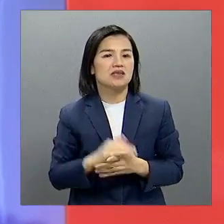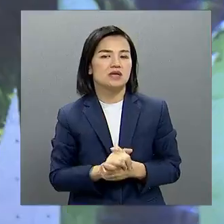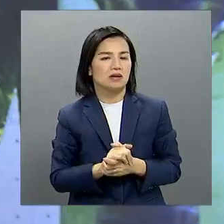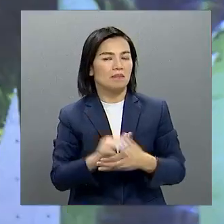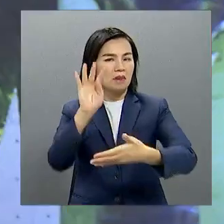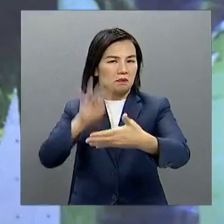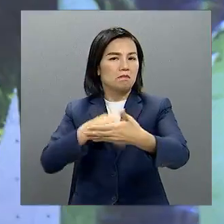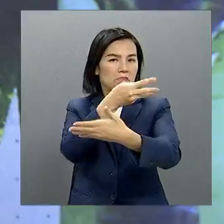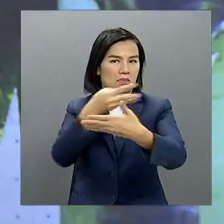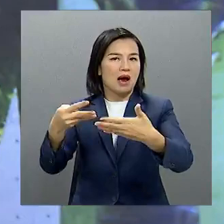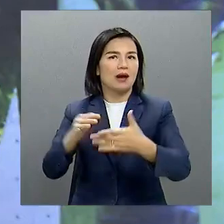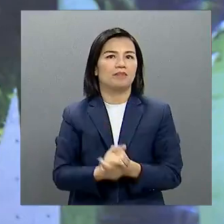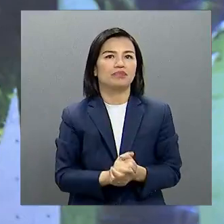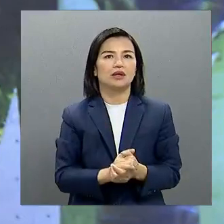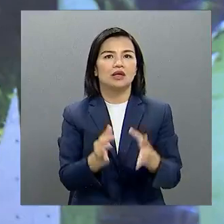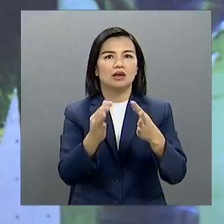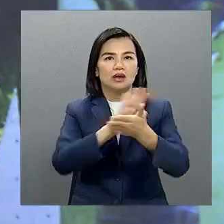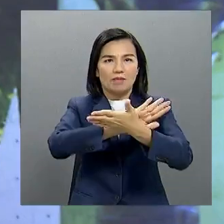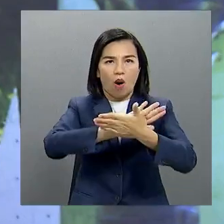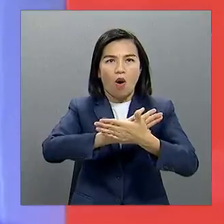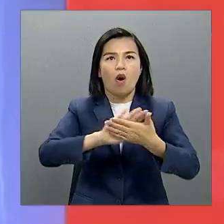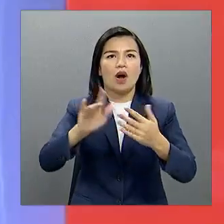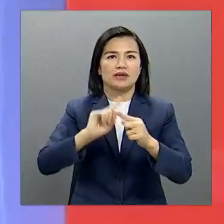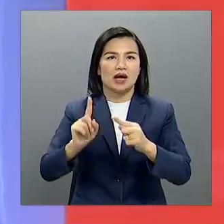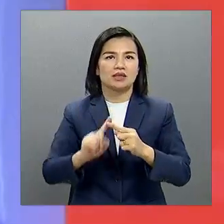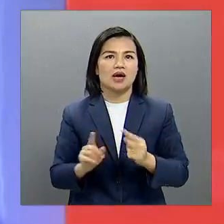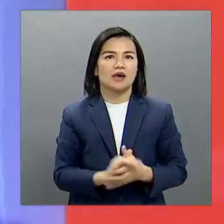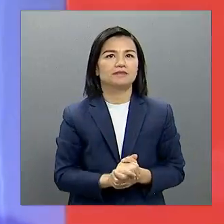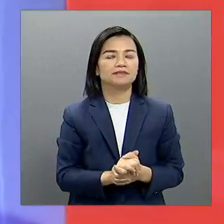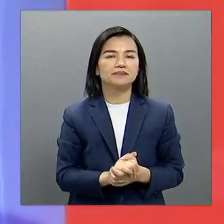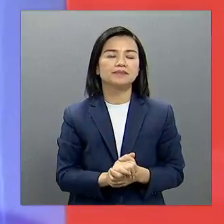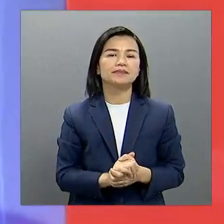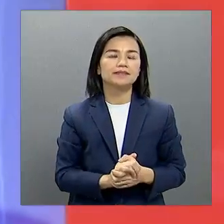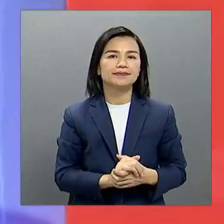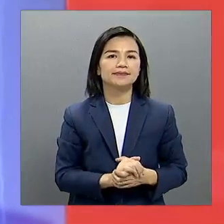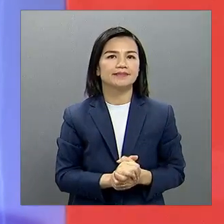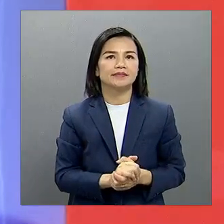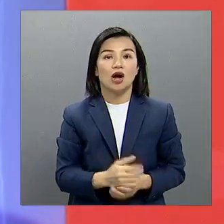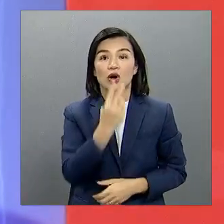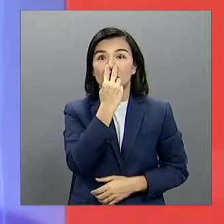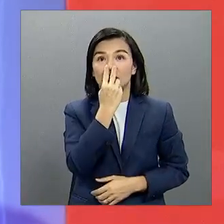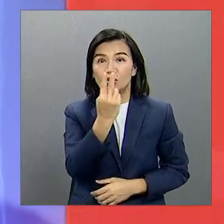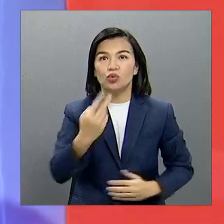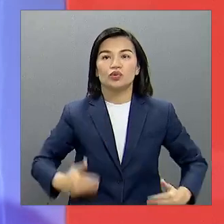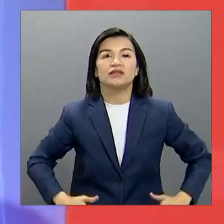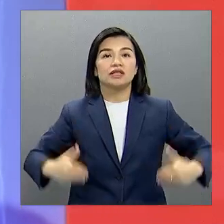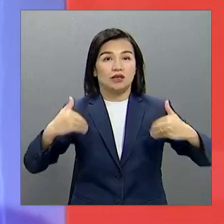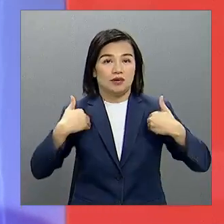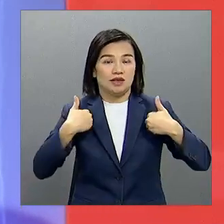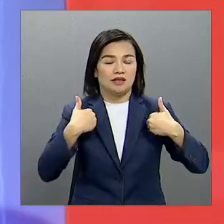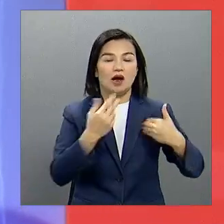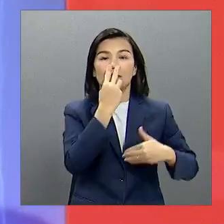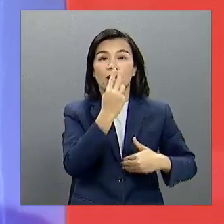คะมีความสำรวมมากยิ่งขึ้น ครับ ประมาณนั้น มาดูเรื่องของวิถีชีวิตกันต่อครับคุณผู้ชมครับพาคุณผู้ชมแล้วก็ทั้งสองท่าน